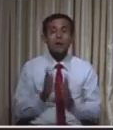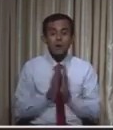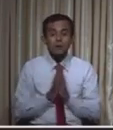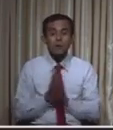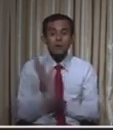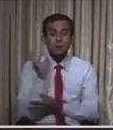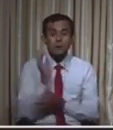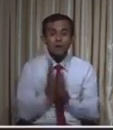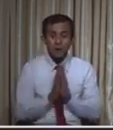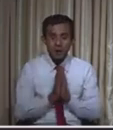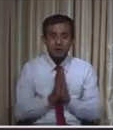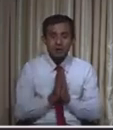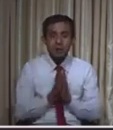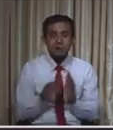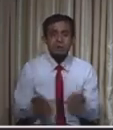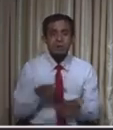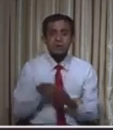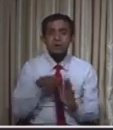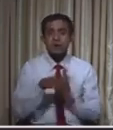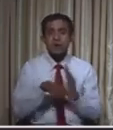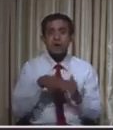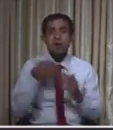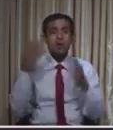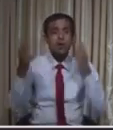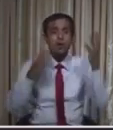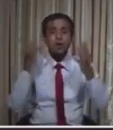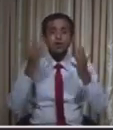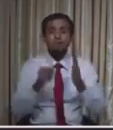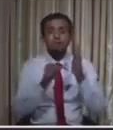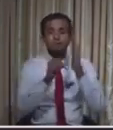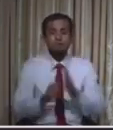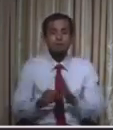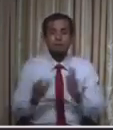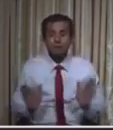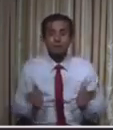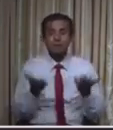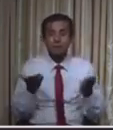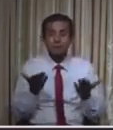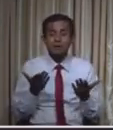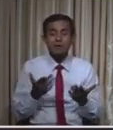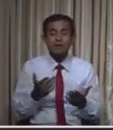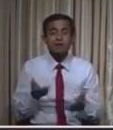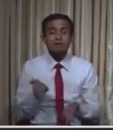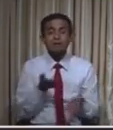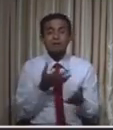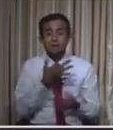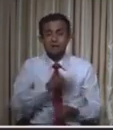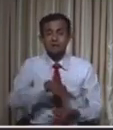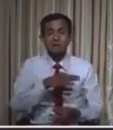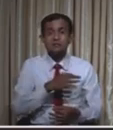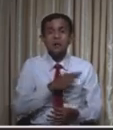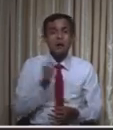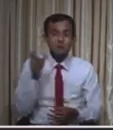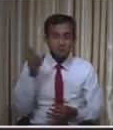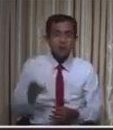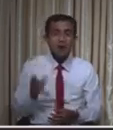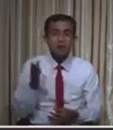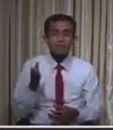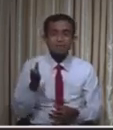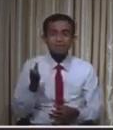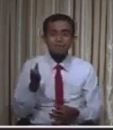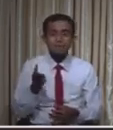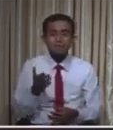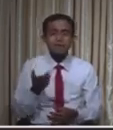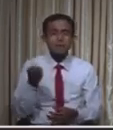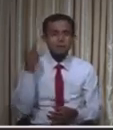බෞද්ධ ආගමත් මේ වෙනකොට ලංකාව පුරා ලෝකේ පුරා නිඳාවට පත් කරන චීවරධාරියෙක් හැටියට තමයි පත්වලා ඉන්නේ දැන් මේ